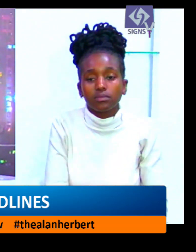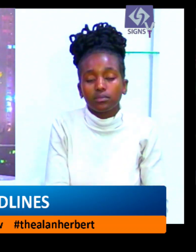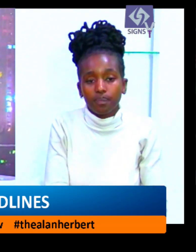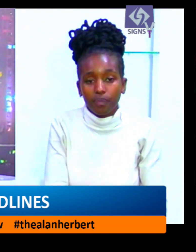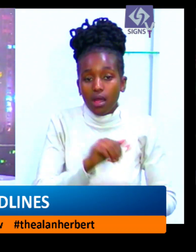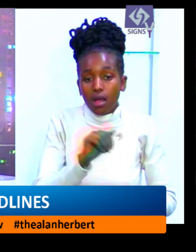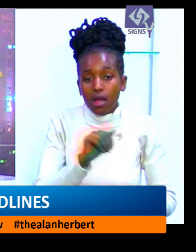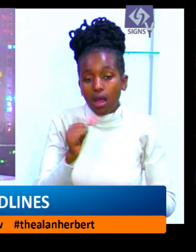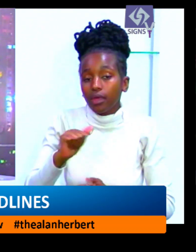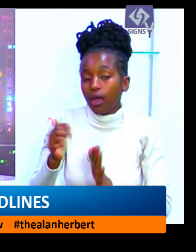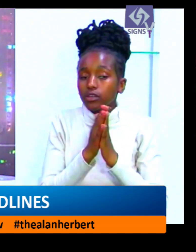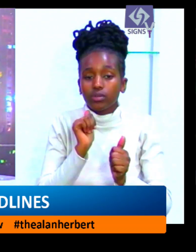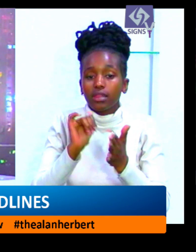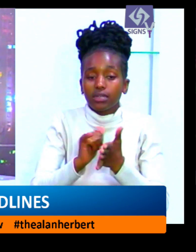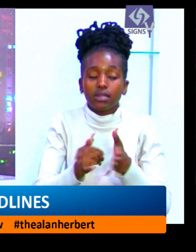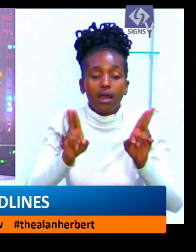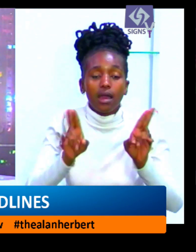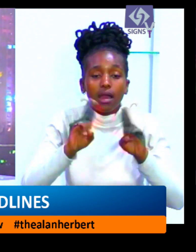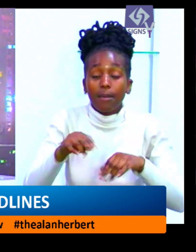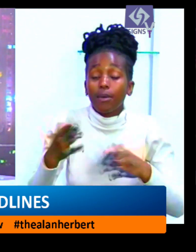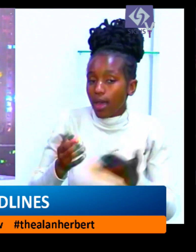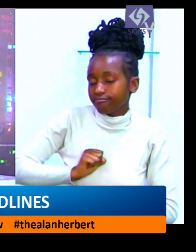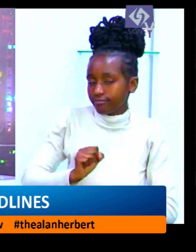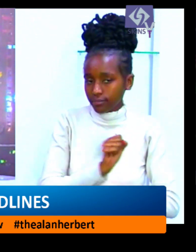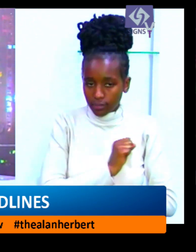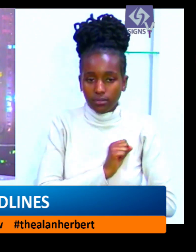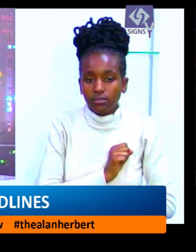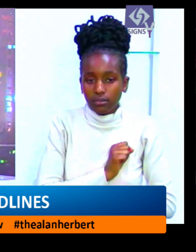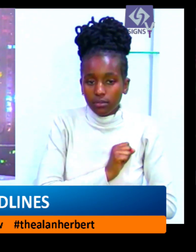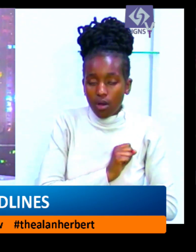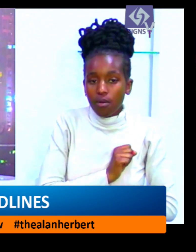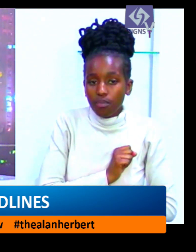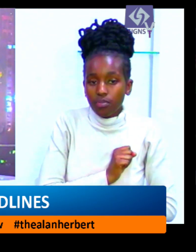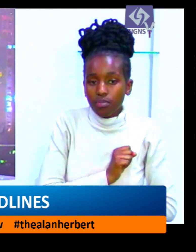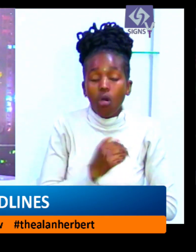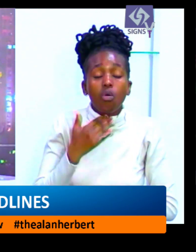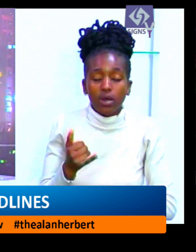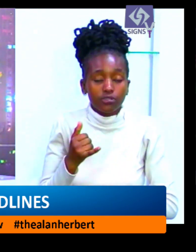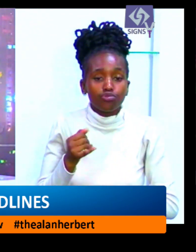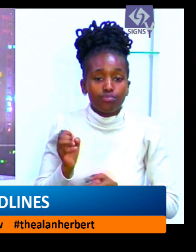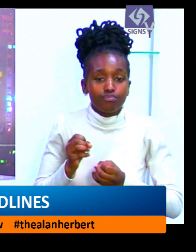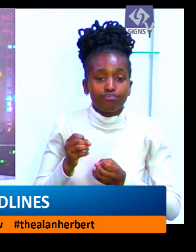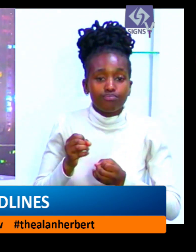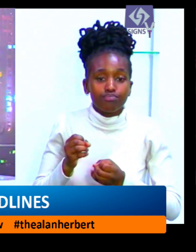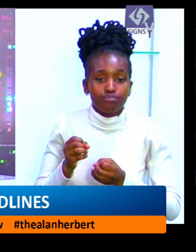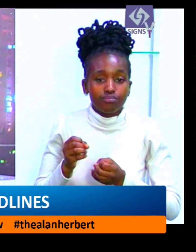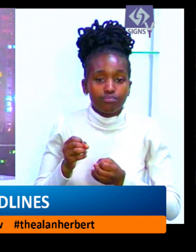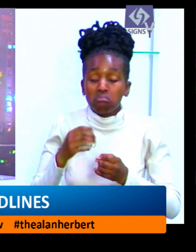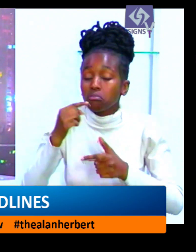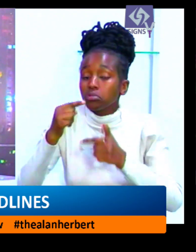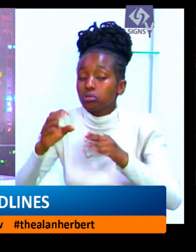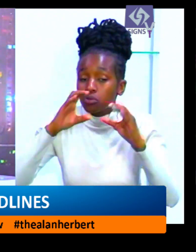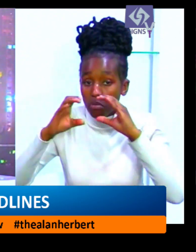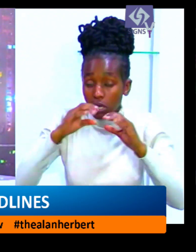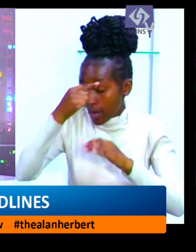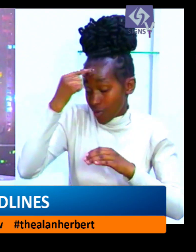and producers. Tumekubaliana jameni? Iyo ndio mbango tuko nae na tunataka tuwashirikishe na tunataka tufanye kazi